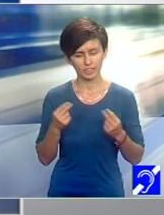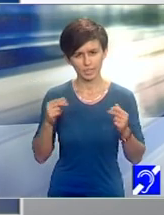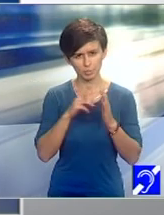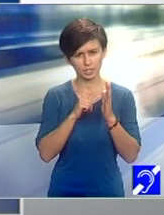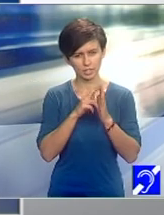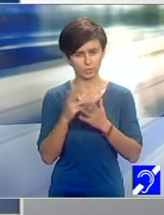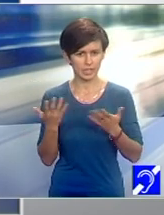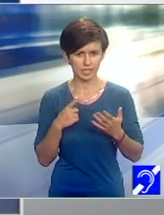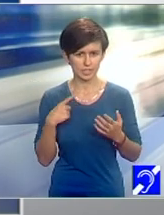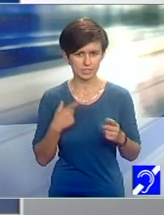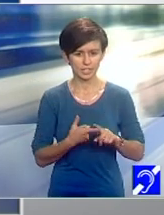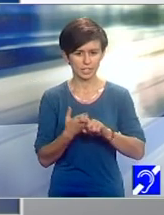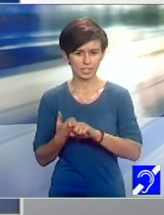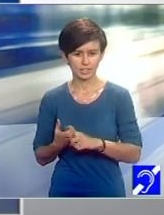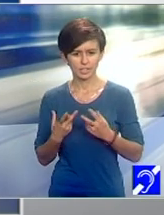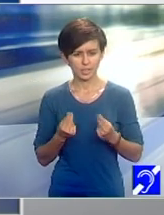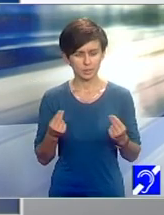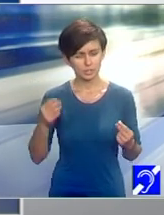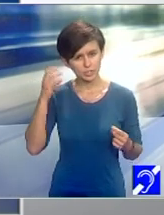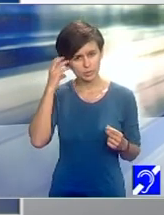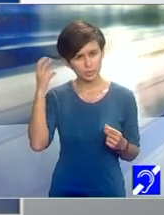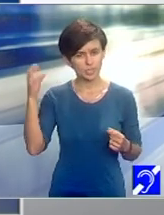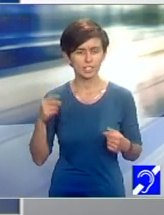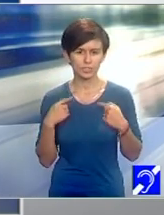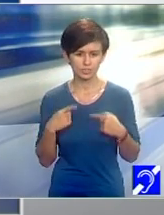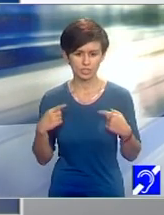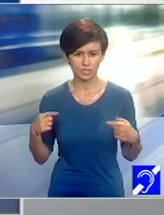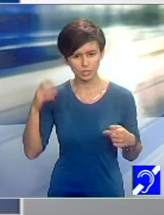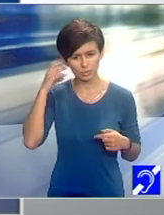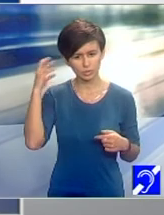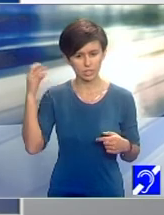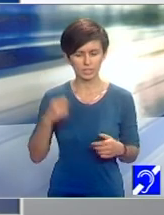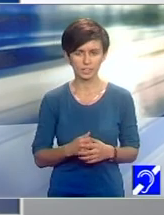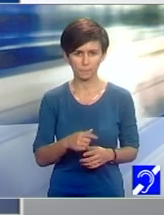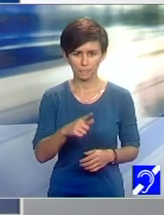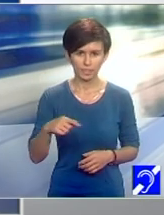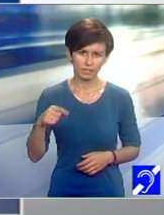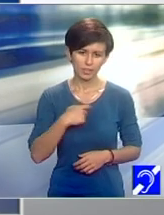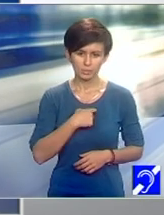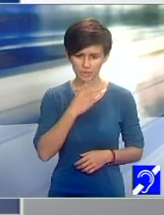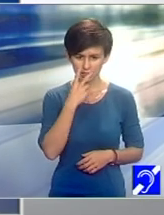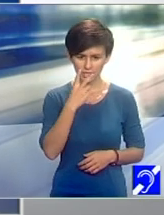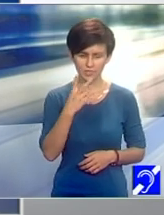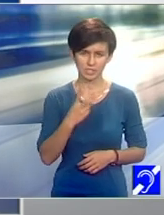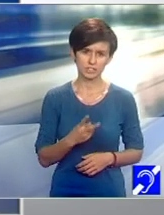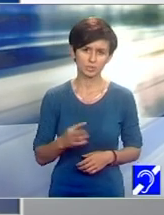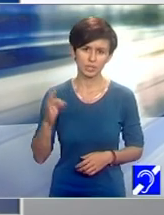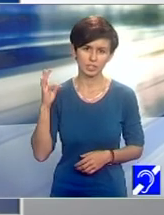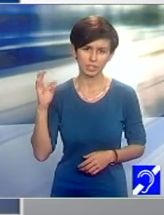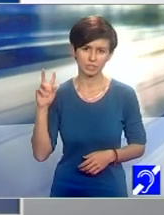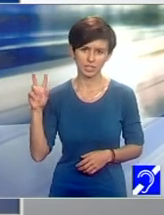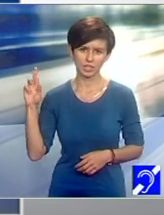semnul multiculturalității și interculturalității. Vă reamintim că ne puteți vedea și pe portalul video al televiziunii